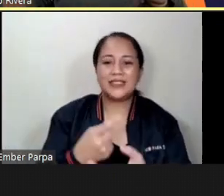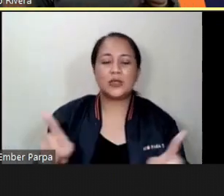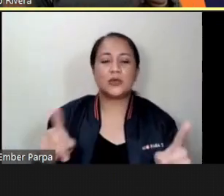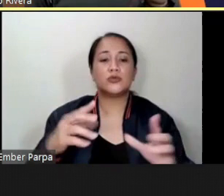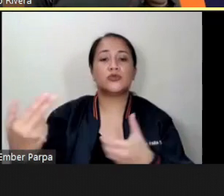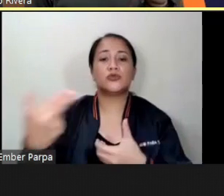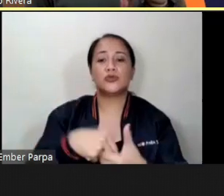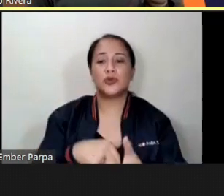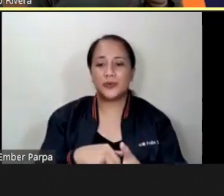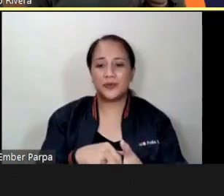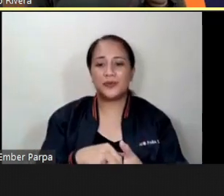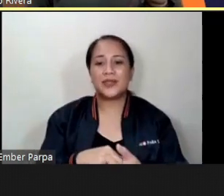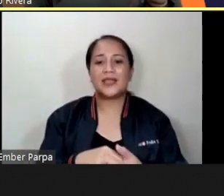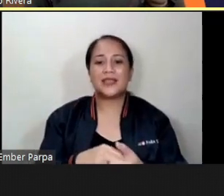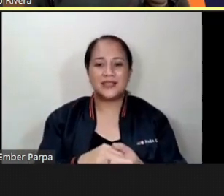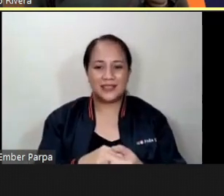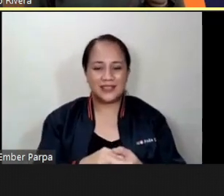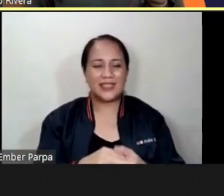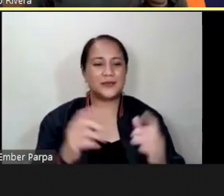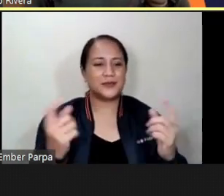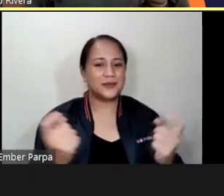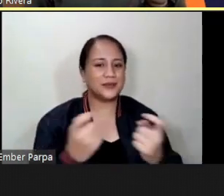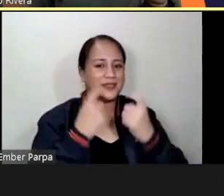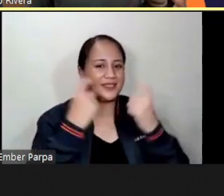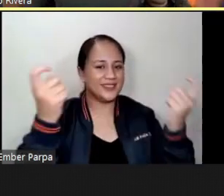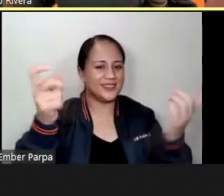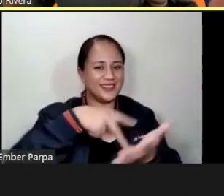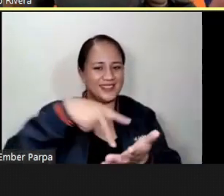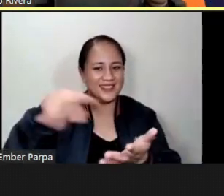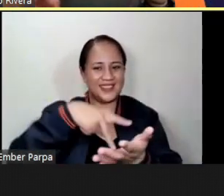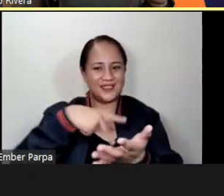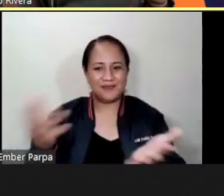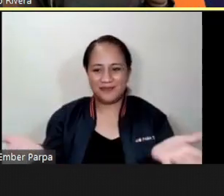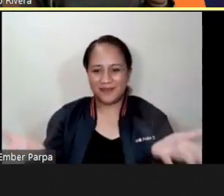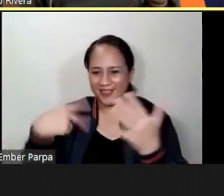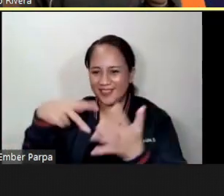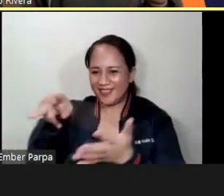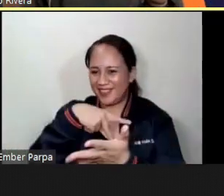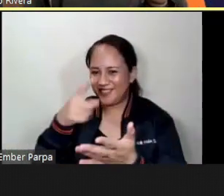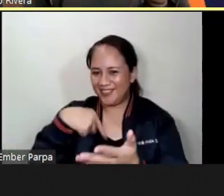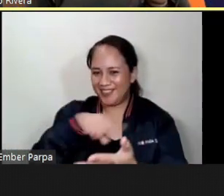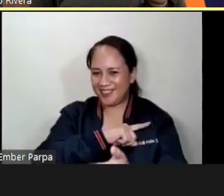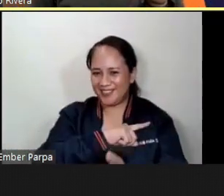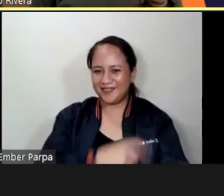join us in this celebratory dance. Come and dance with us.